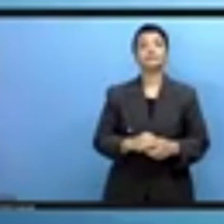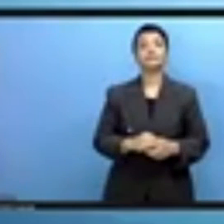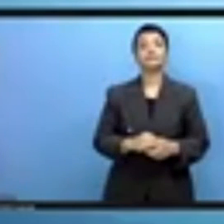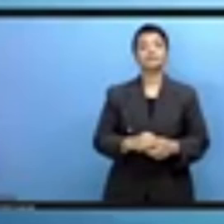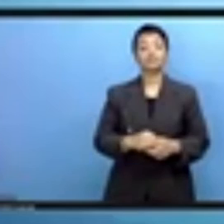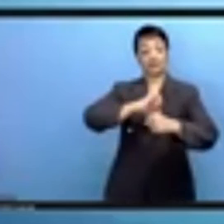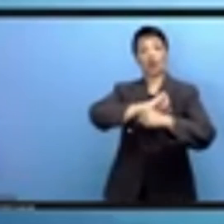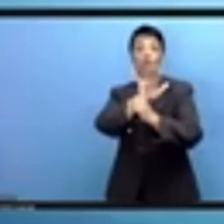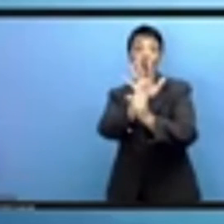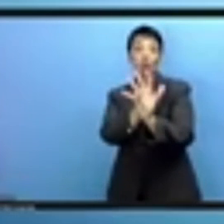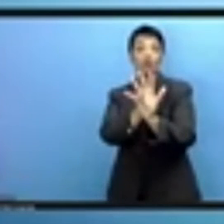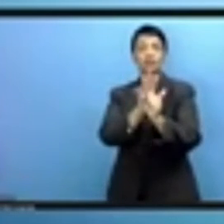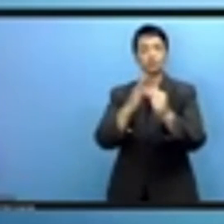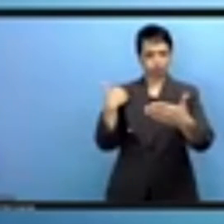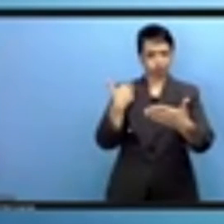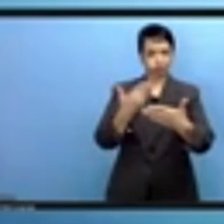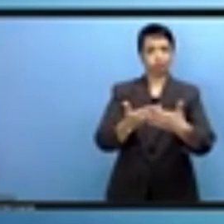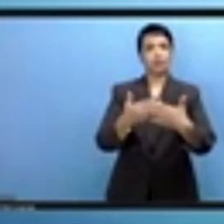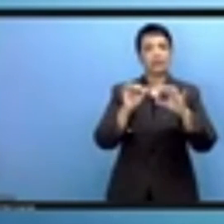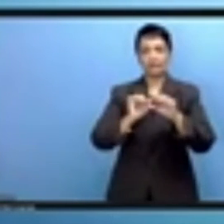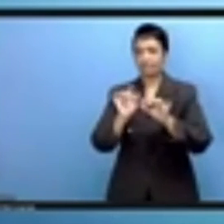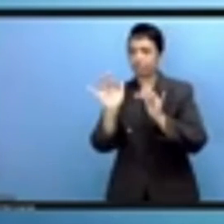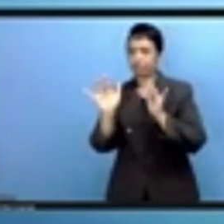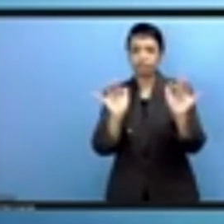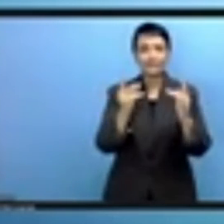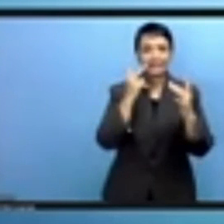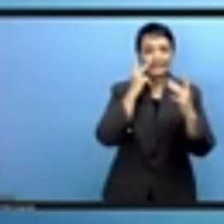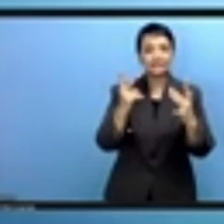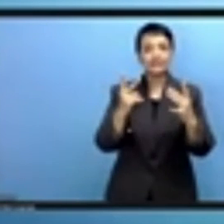使我们有一些